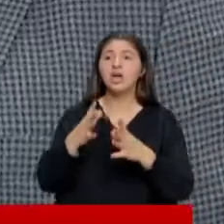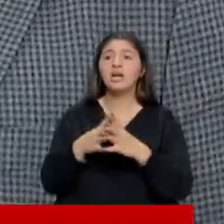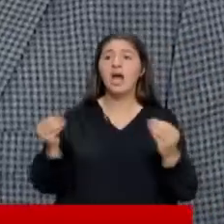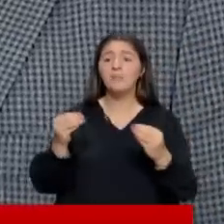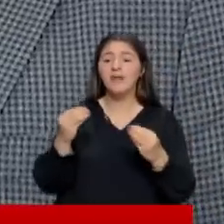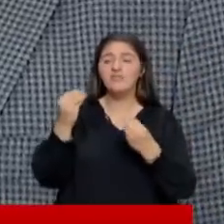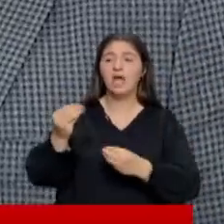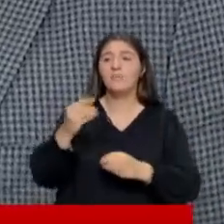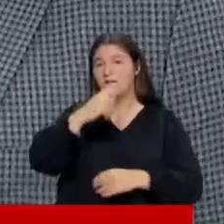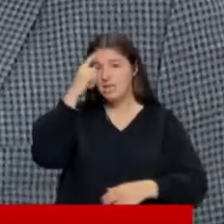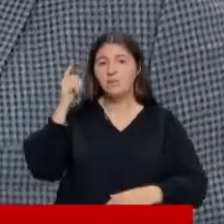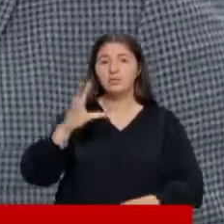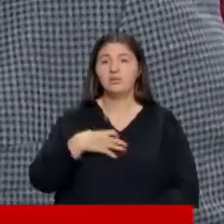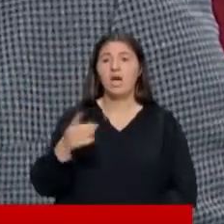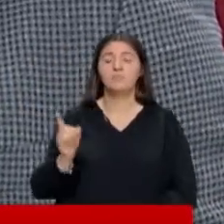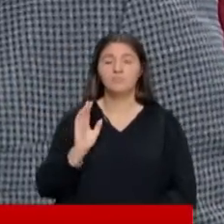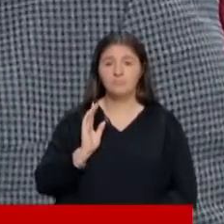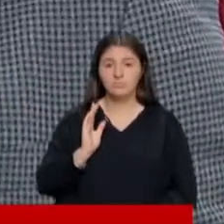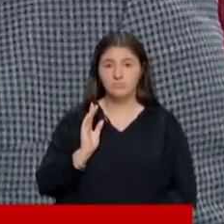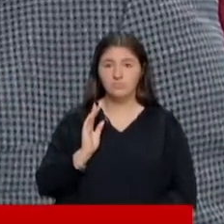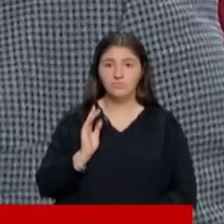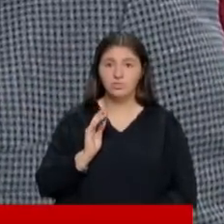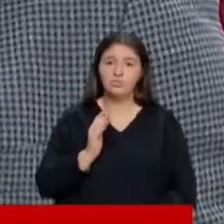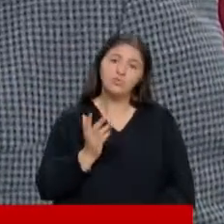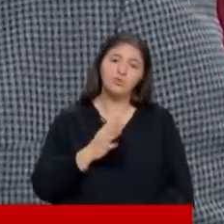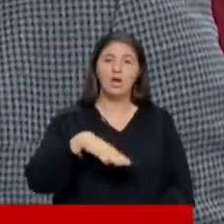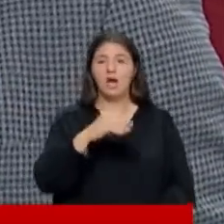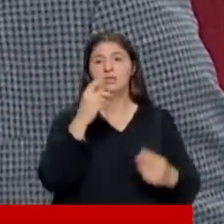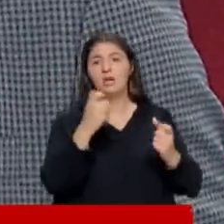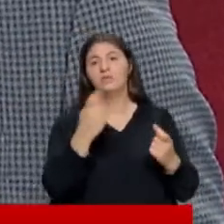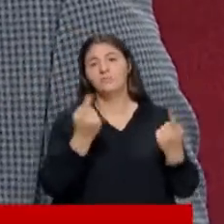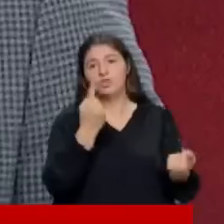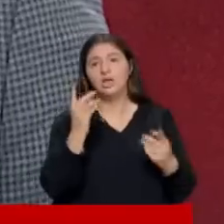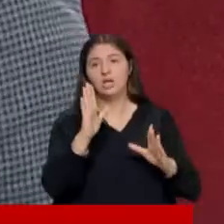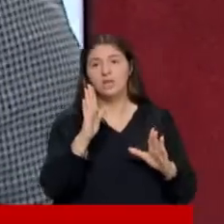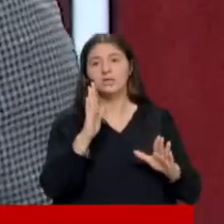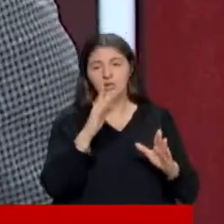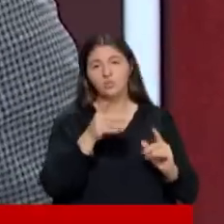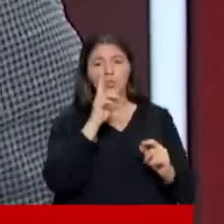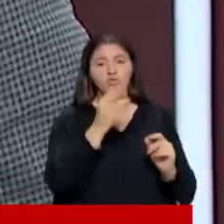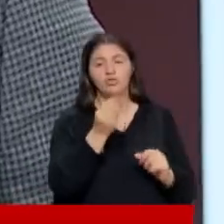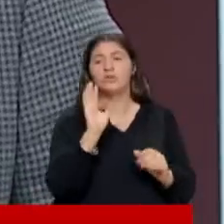kaybettirme potansiyeline sahiptir Çünkü her yer ne olacak şekilde